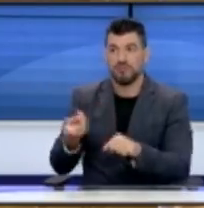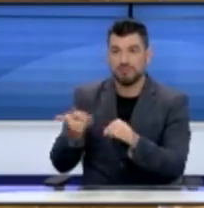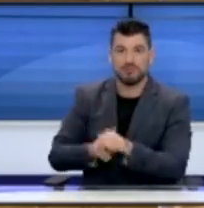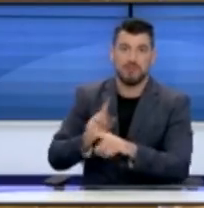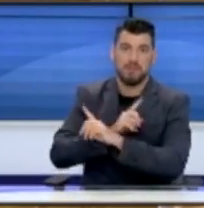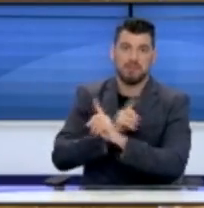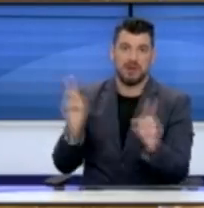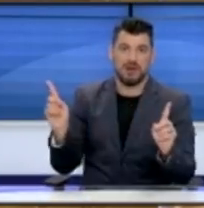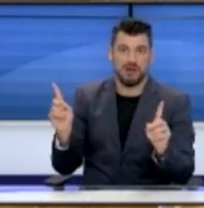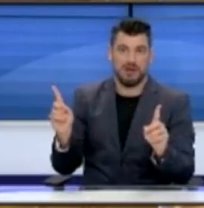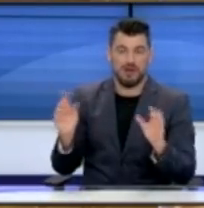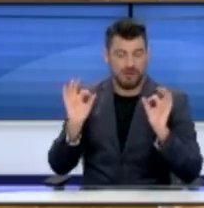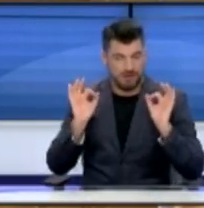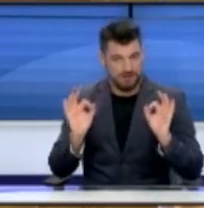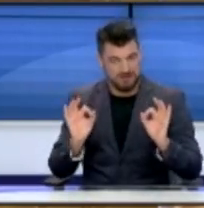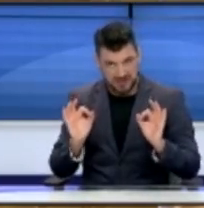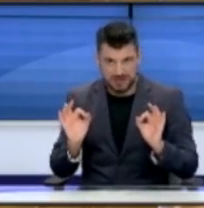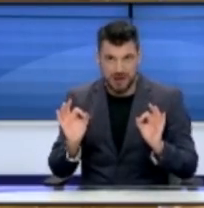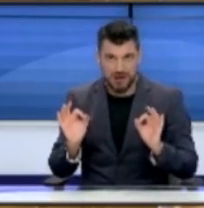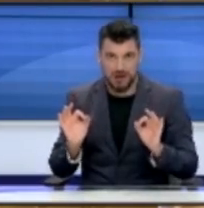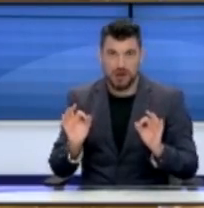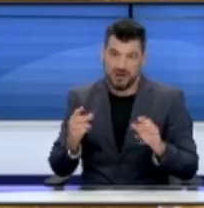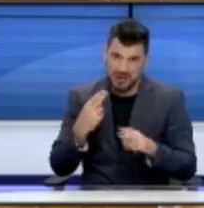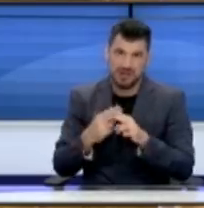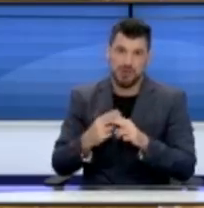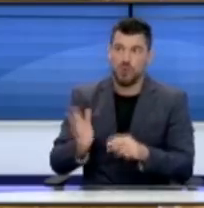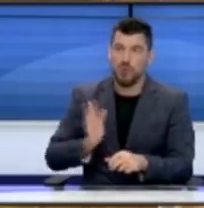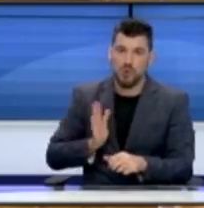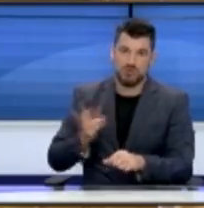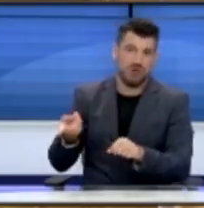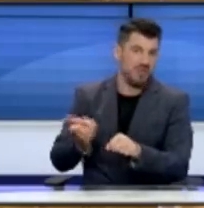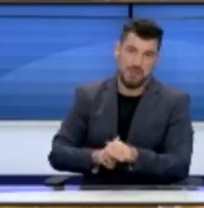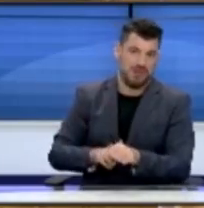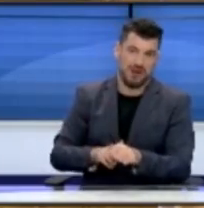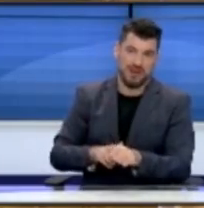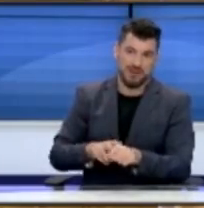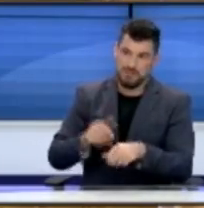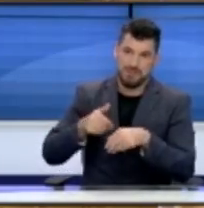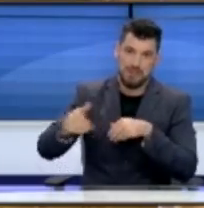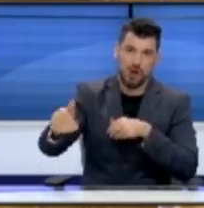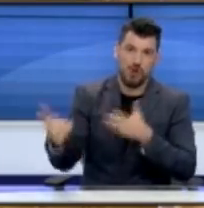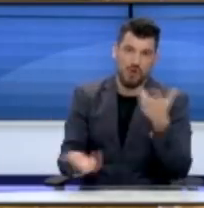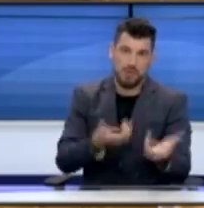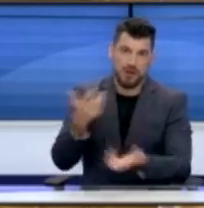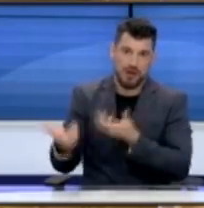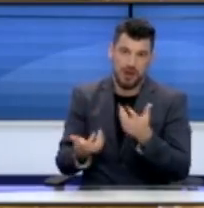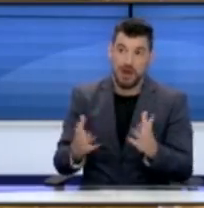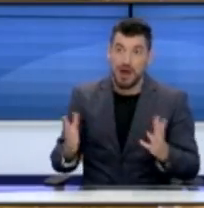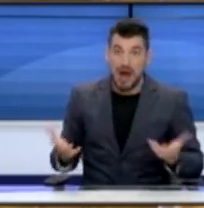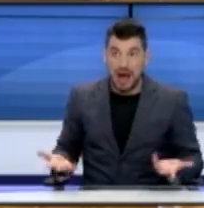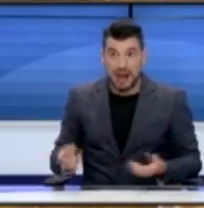υπάρχει δεύτερη σκέψη, βέβαια, ότι είναι πολύ σημαντικό ότι δεν θρηνήσαμε ανθρώπινες ζωές. Είναι πρόκληση όμως να